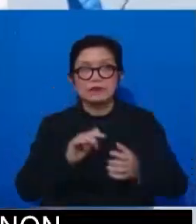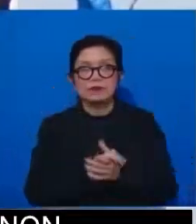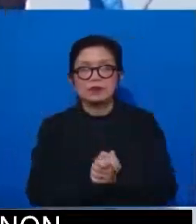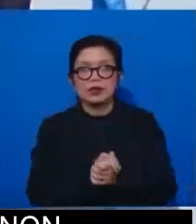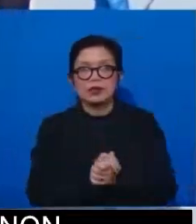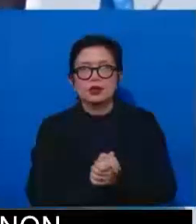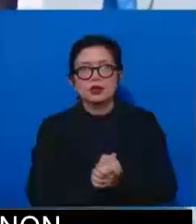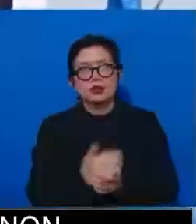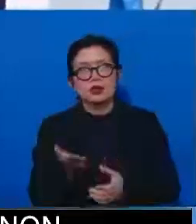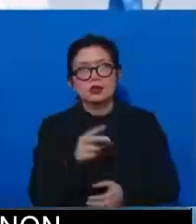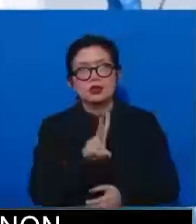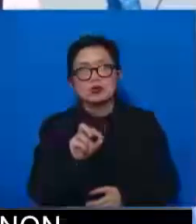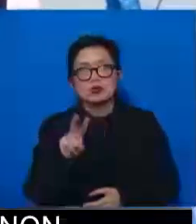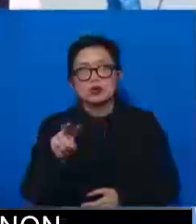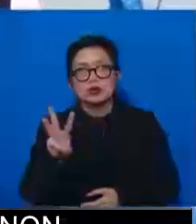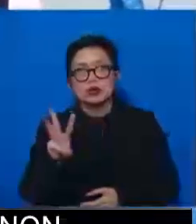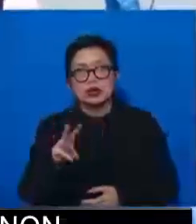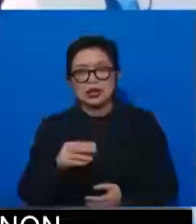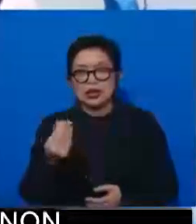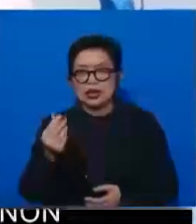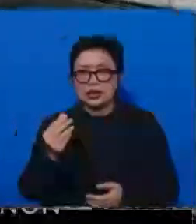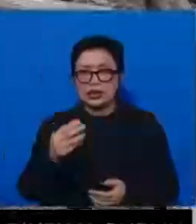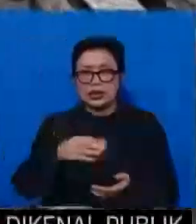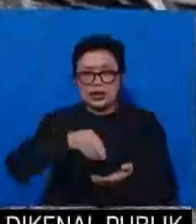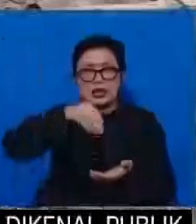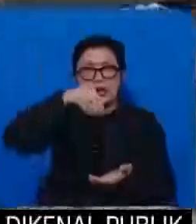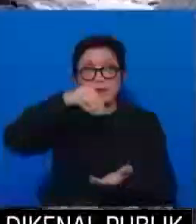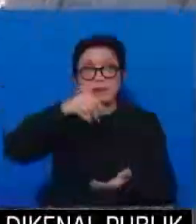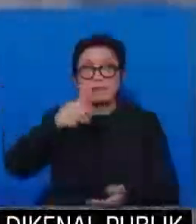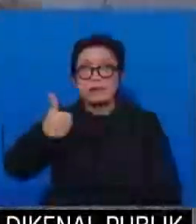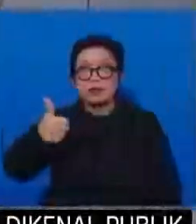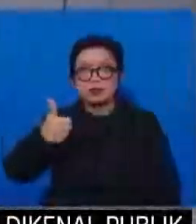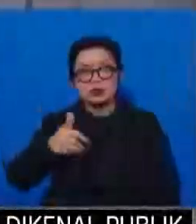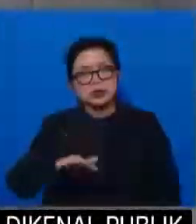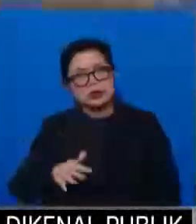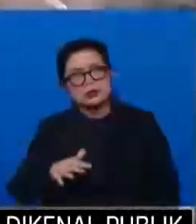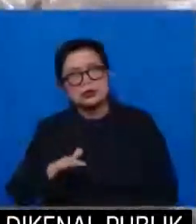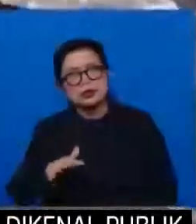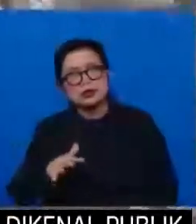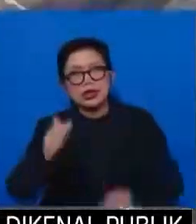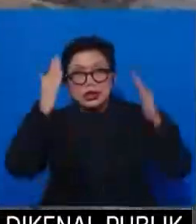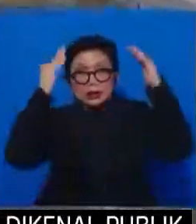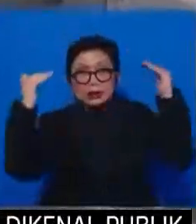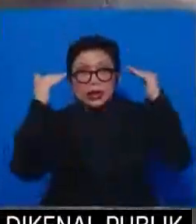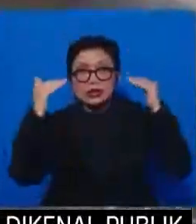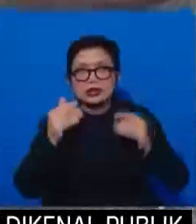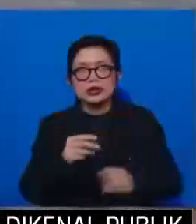tahun 2023 ini harga garam di tingkat petani paling bagus. Biasanya nih harga garam di tingkat petani